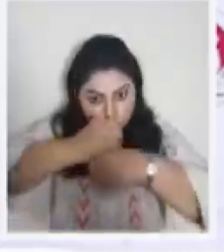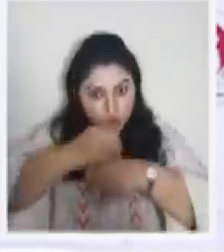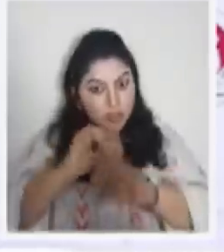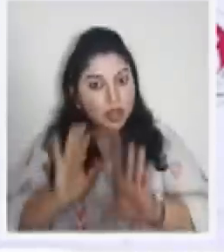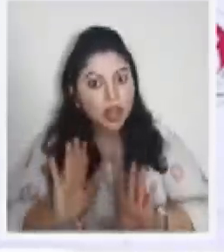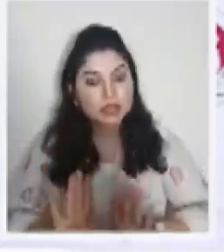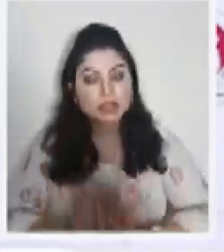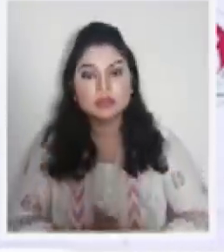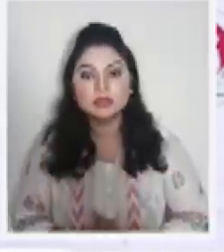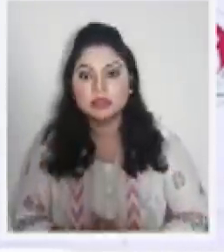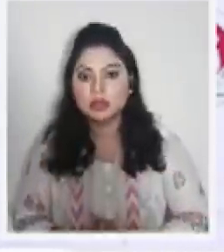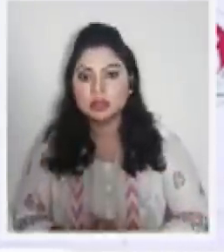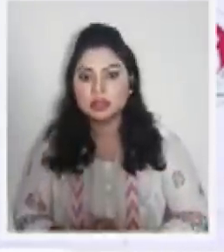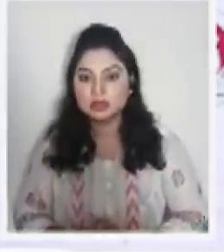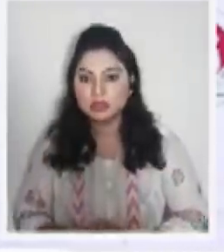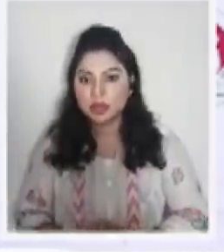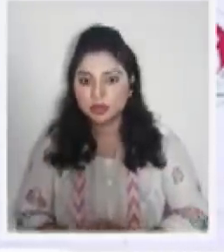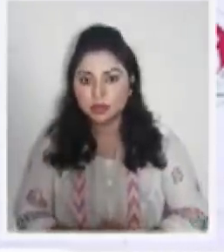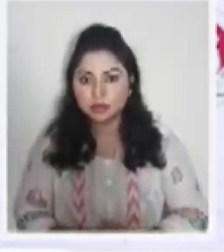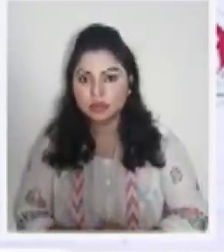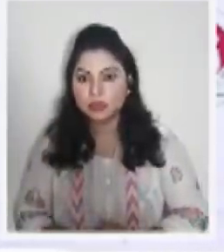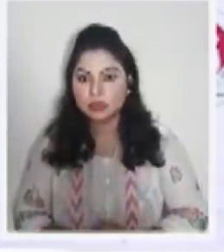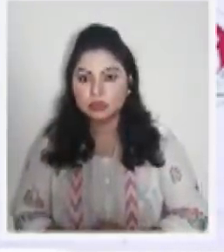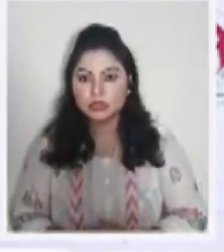আজ নমুনা সংগ্রহ এবং পরীক্ষা হয়েছে।